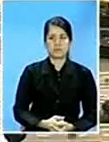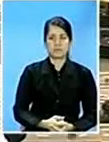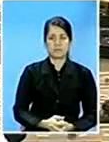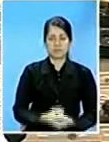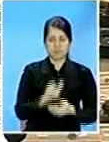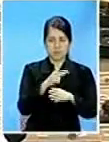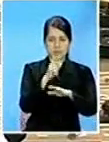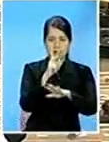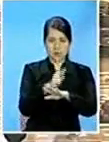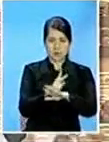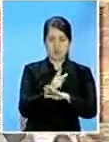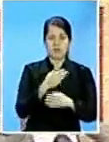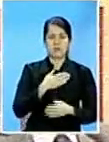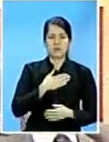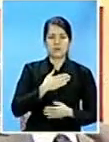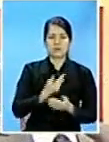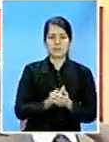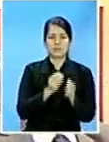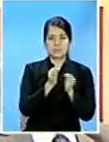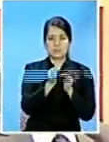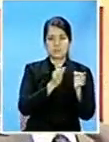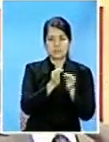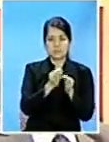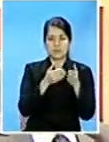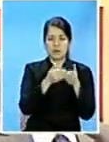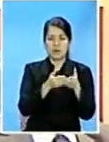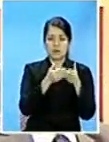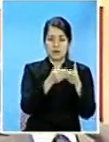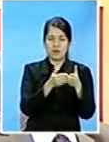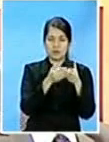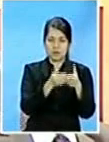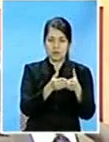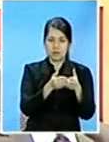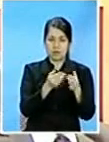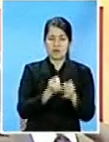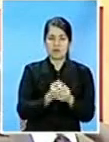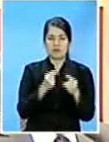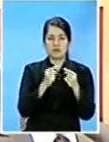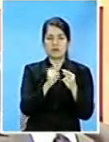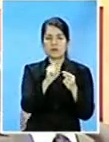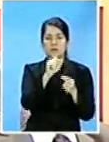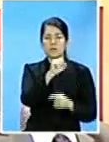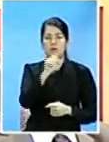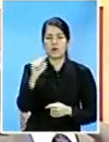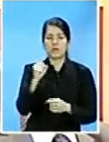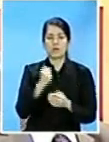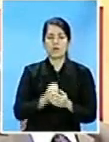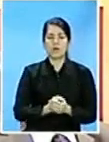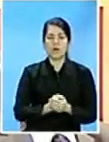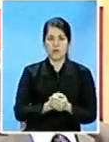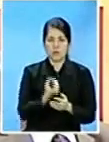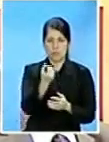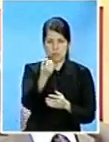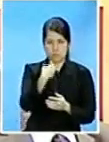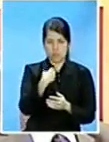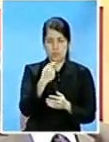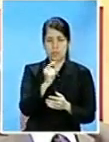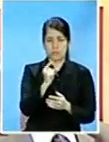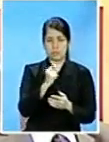ท่านประธานเอาเครื่องเรื่องเรือบรรทุกเครื่องบินจากสหรัฐอเมริกาที่ท่านส.ส.อรรถวิทย์บอกว่าเราไ